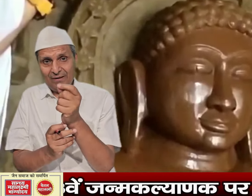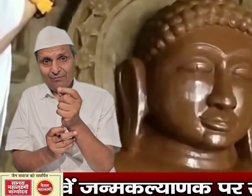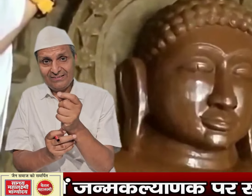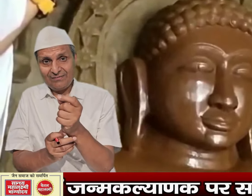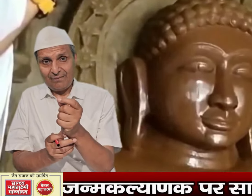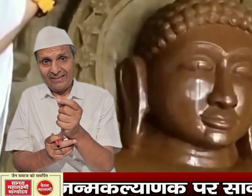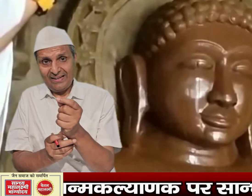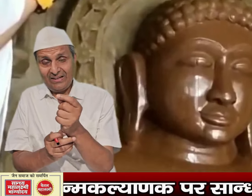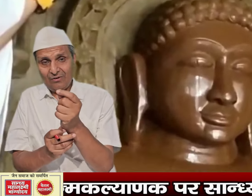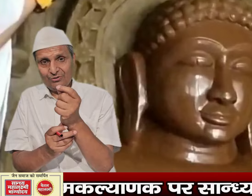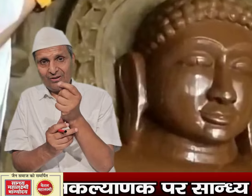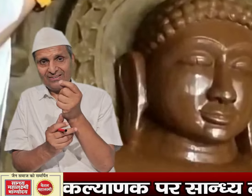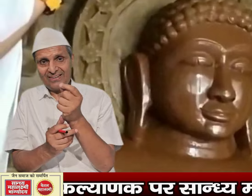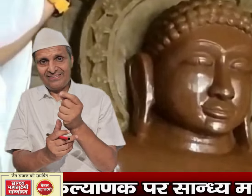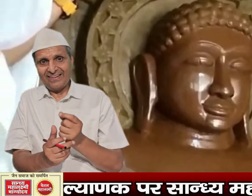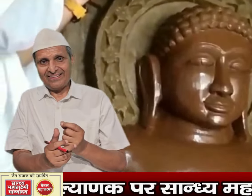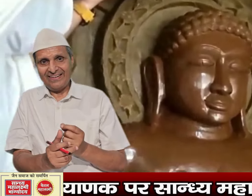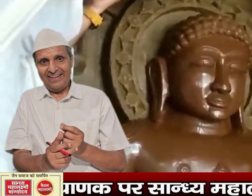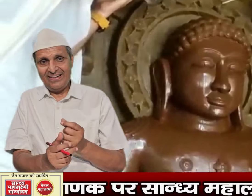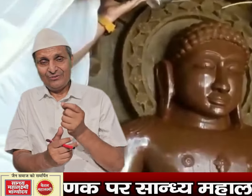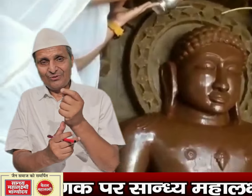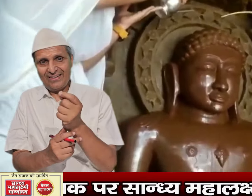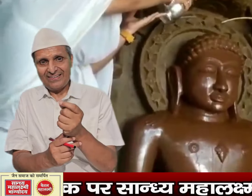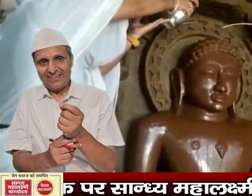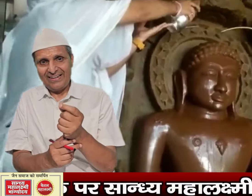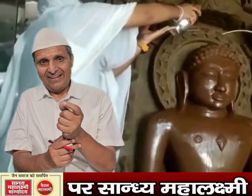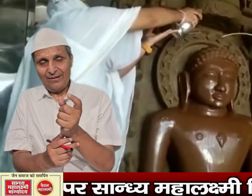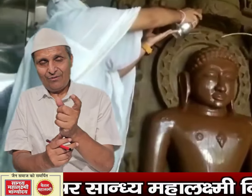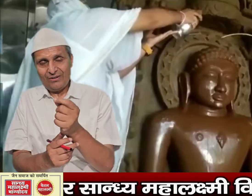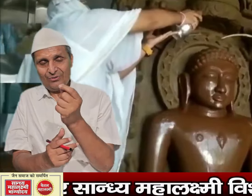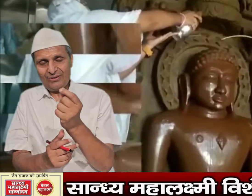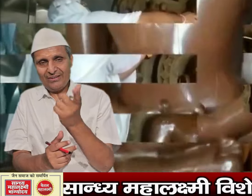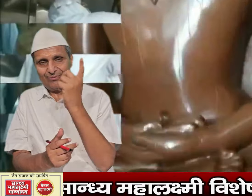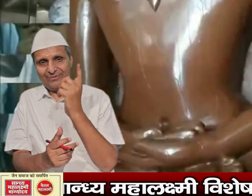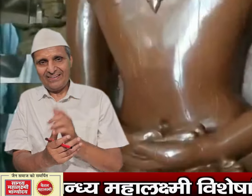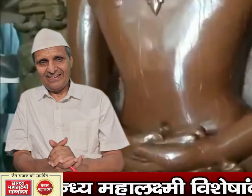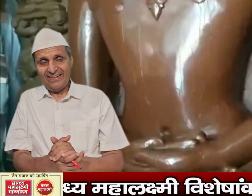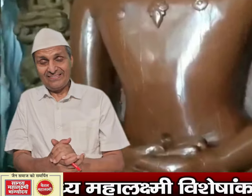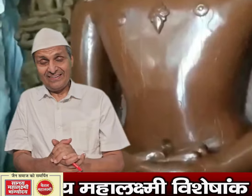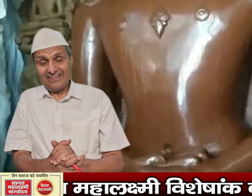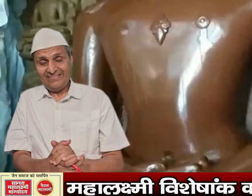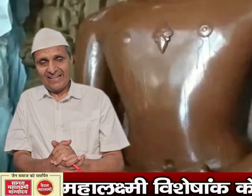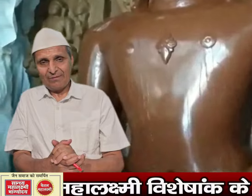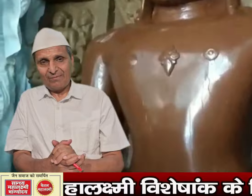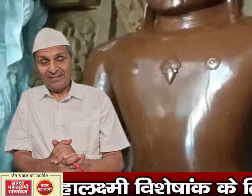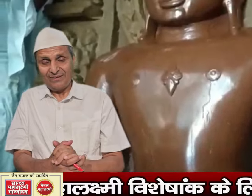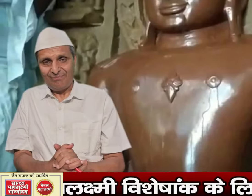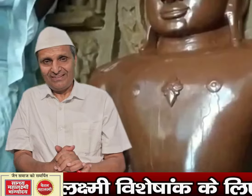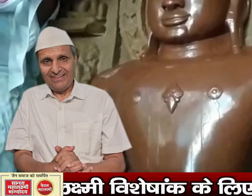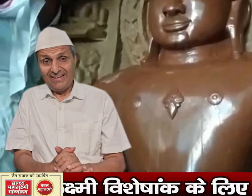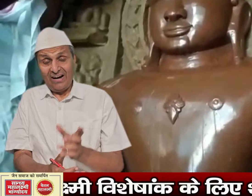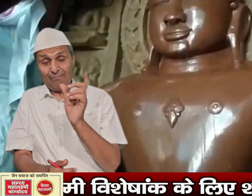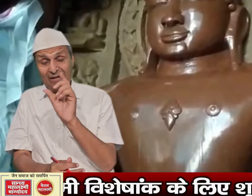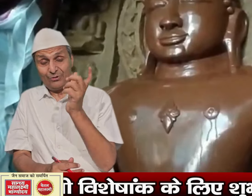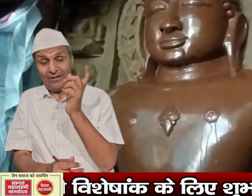है मनवा फल पाता है और जो अश्राथ करता है फल तुरंत ही भोगता है ऐसे कई जगह के प्रमाण